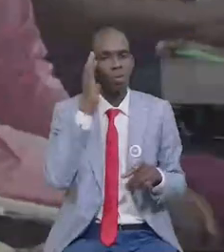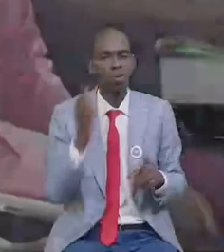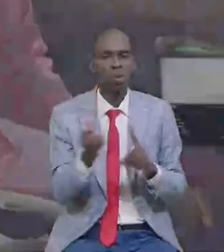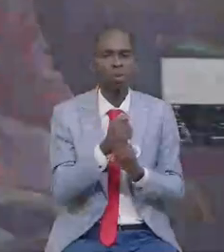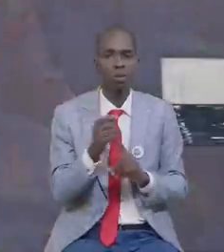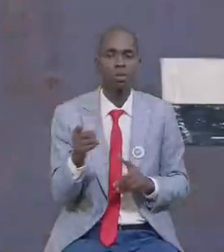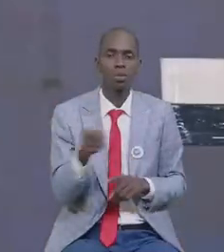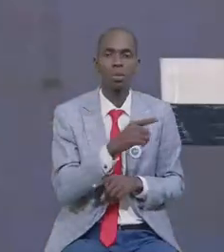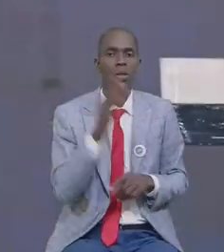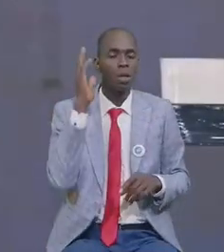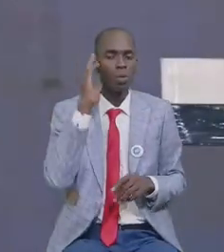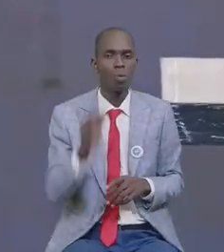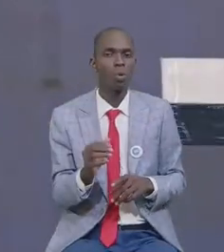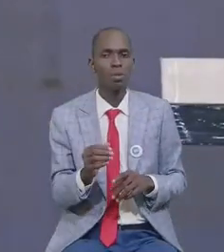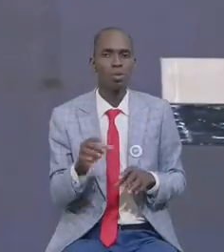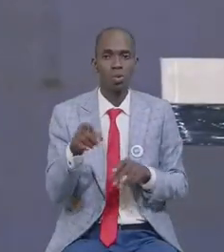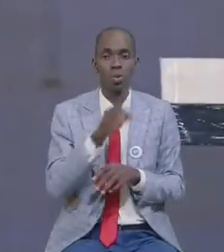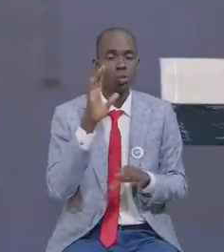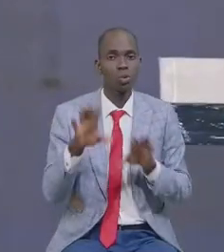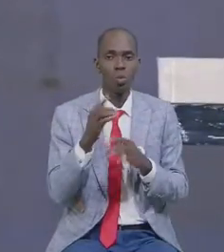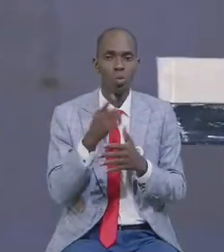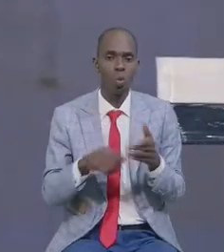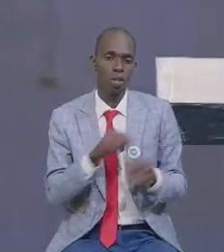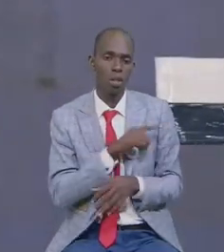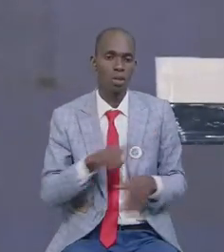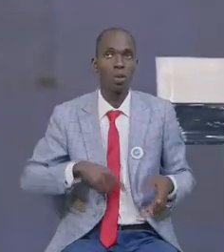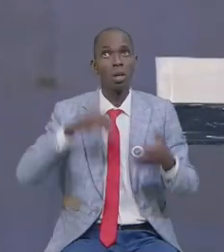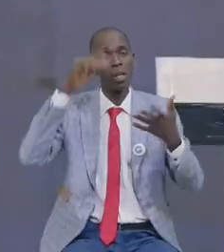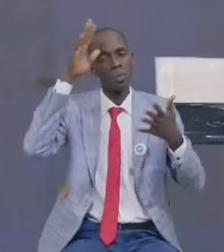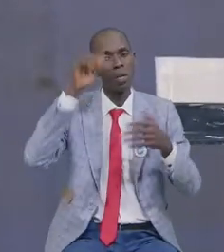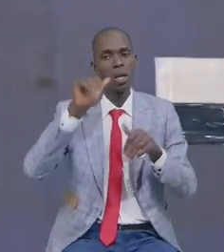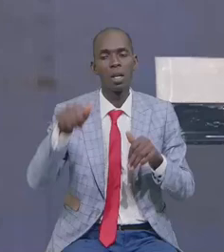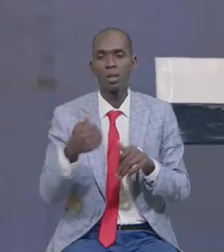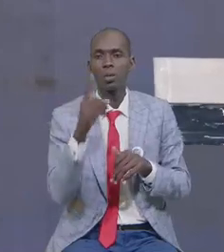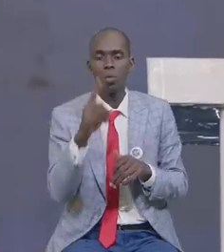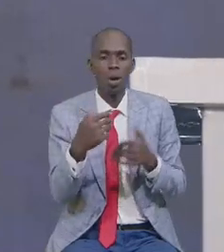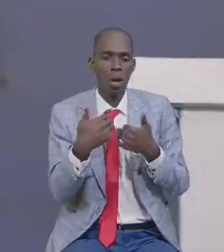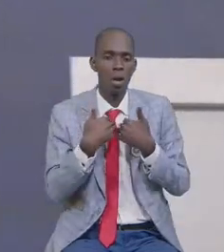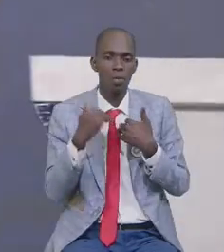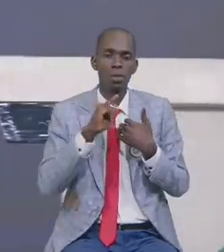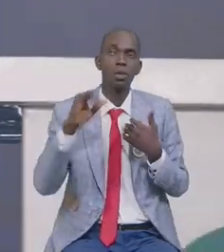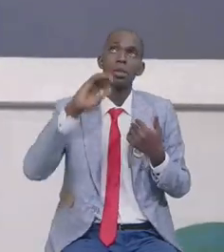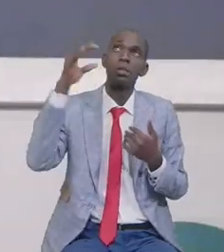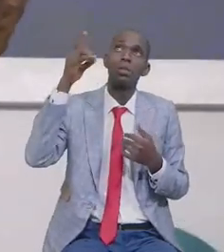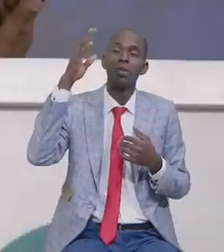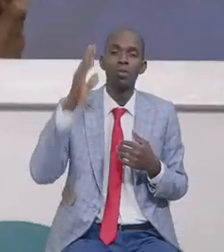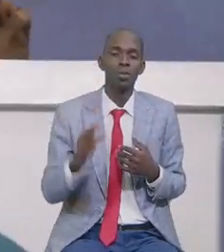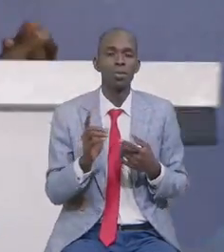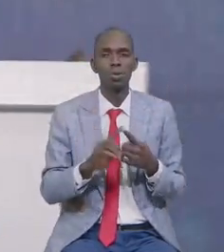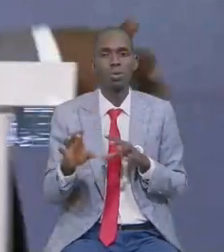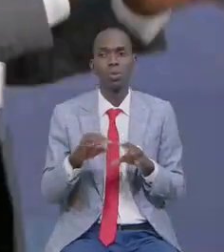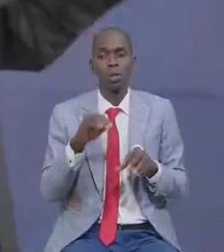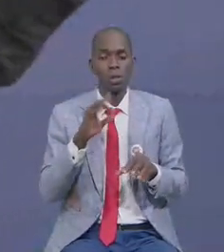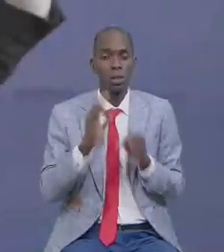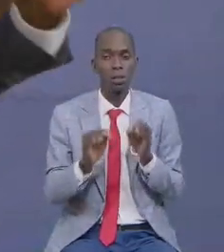et va te pousser à faire ce que le Seigneur espère quiconque ayant la grâce de Dieu fasse. Si un vieux a la